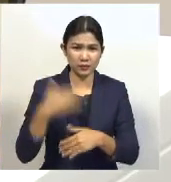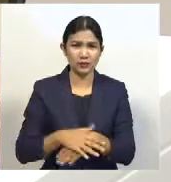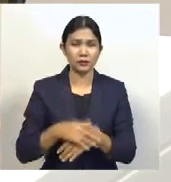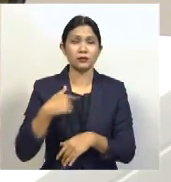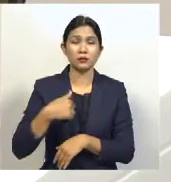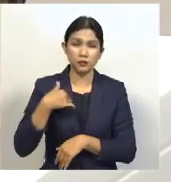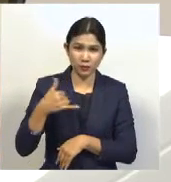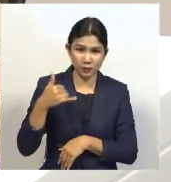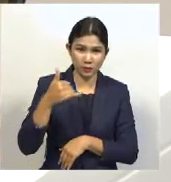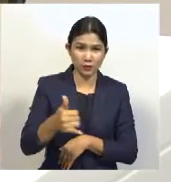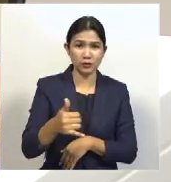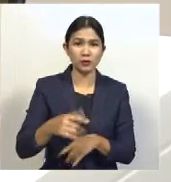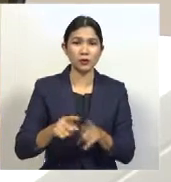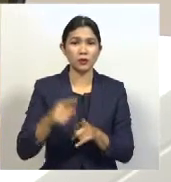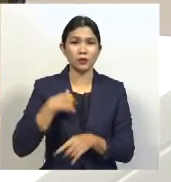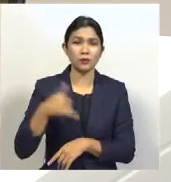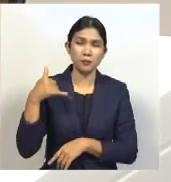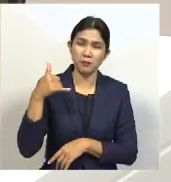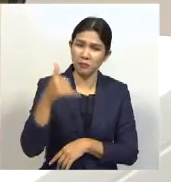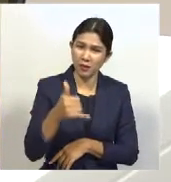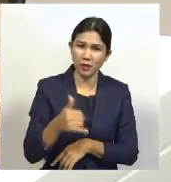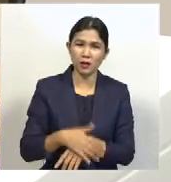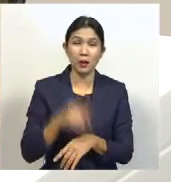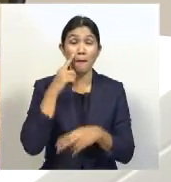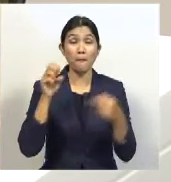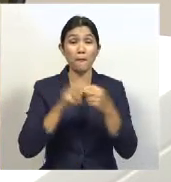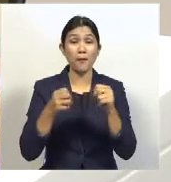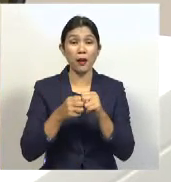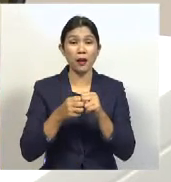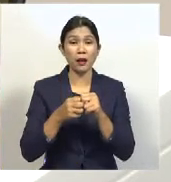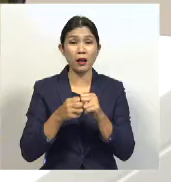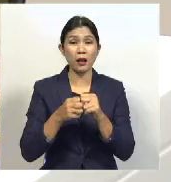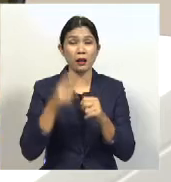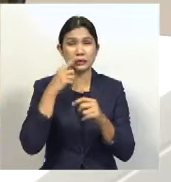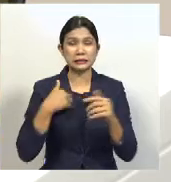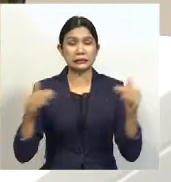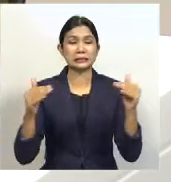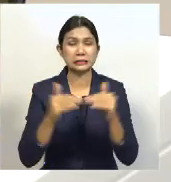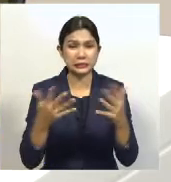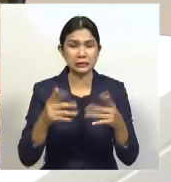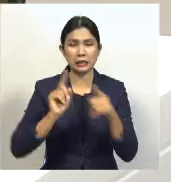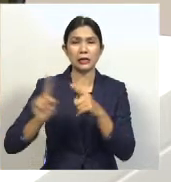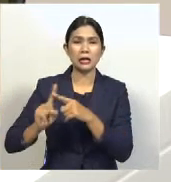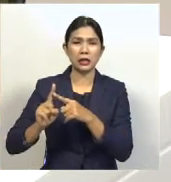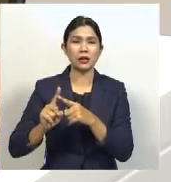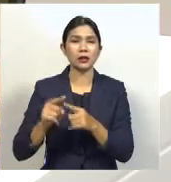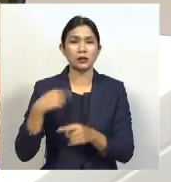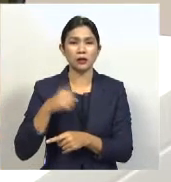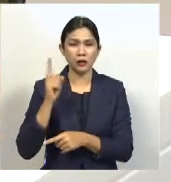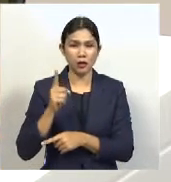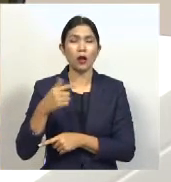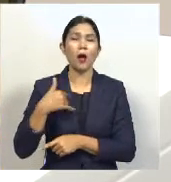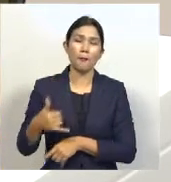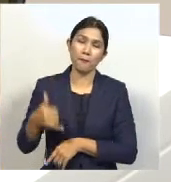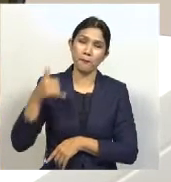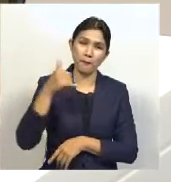ในพื้นที่ได้ถ้าถือแต่ปืนเข้าไปก็ไม่ไปแล้วครับแล้วก็คือปัญหาไปหาว่าไปสิทธิมนุษยชนอะไรเยอะแยะหมดเพราะฉะนั้นเข้าไปก็ต้